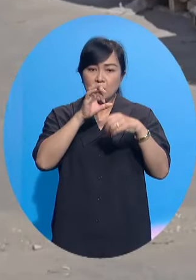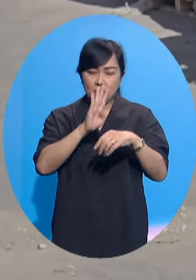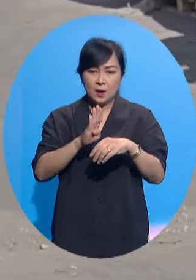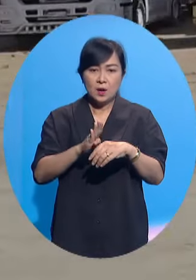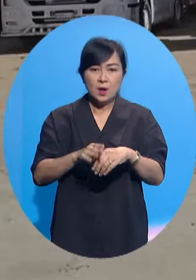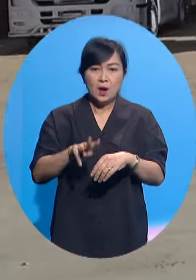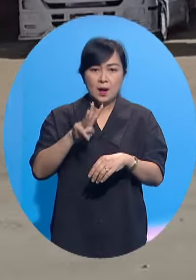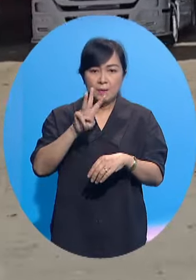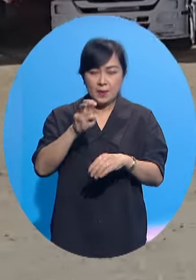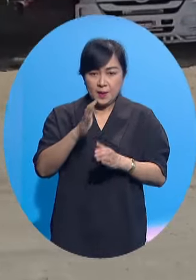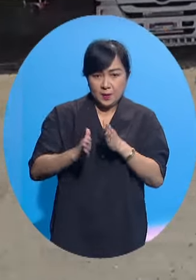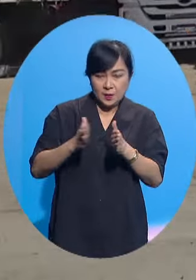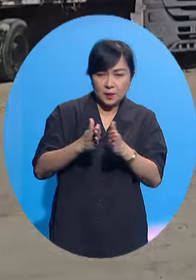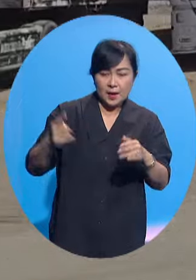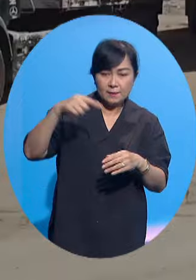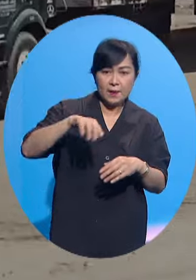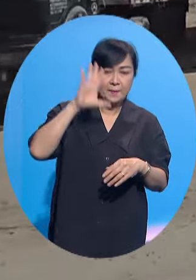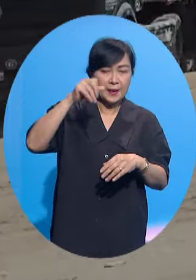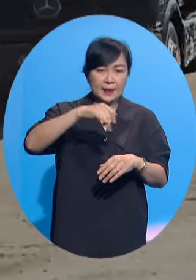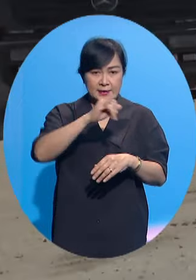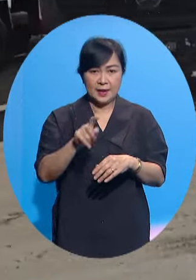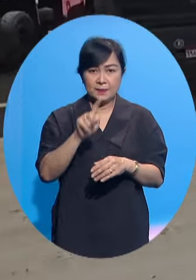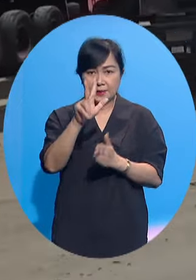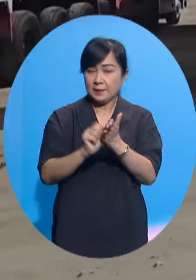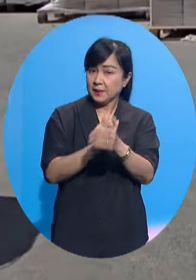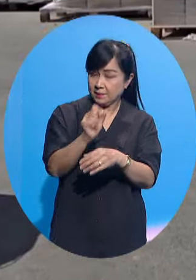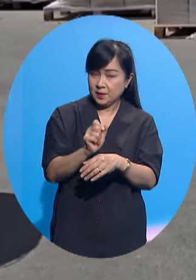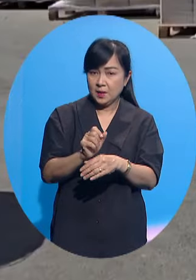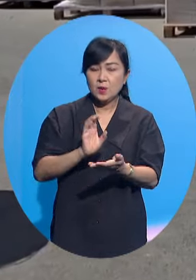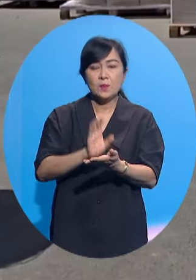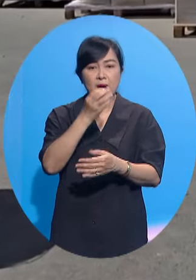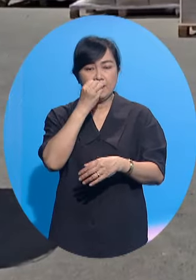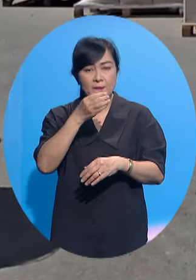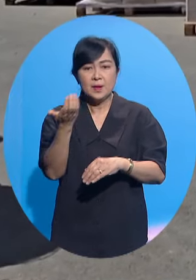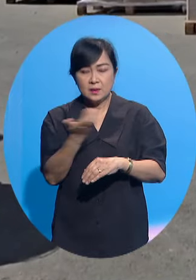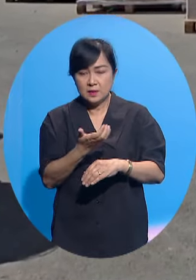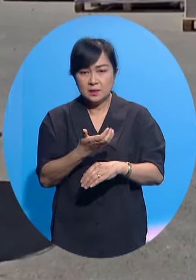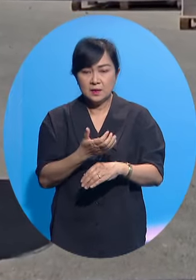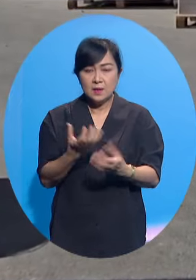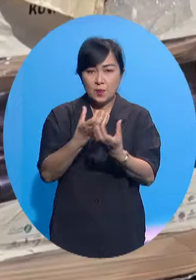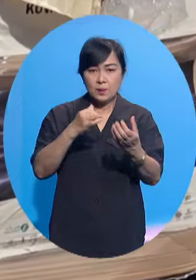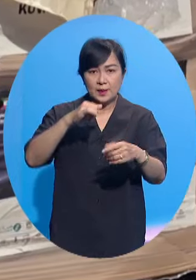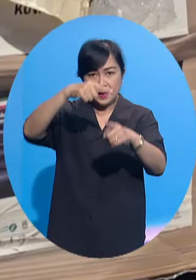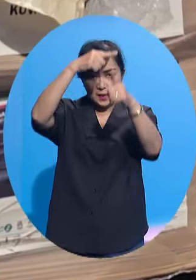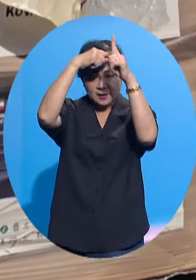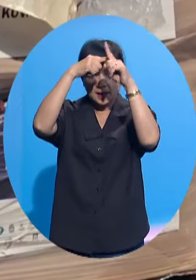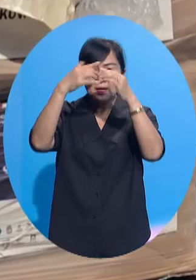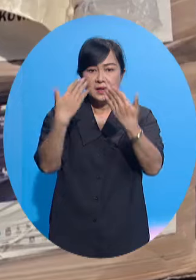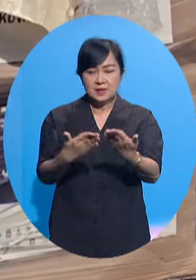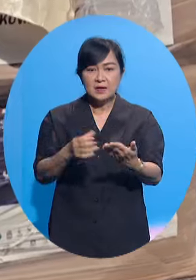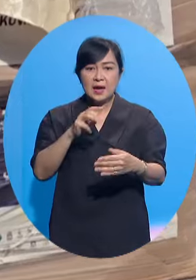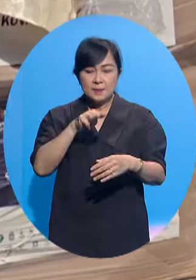đã cho 30 xe tải viện trợ vào Bắc gaza trong ngày 18 tháng 10 để cung cấp thực phẩm nước vật tư y tế và liều trại Tuy nhiên